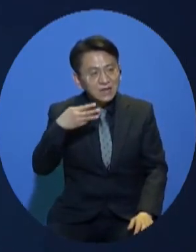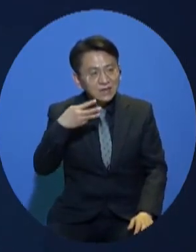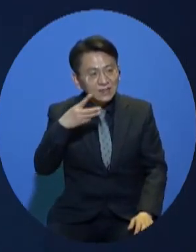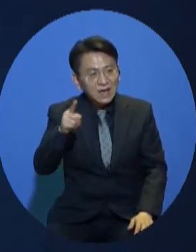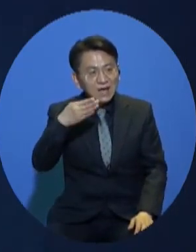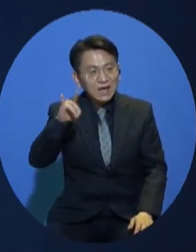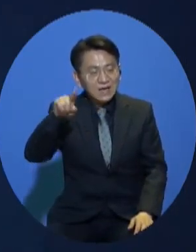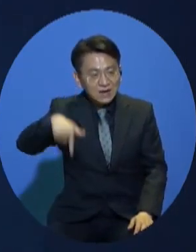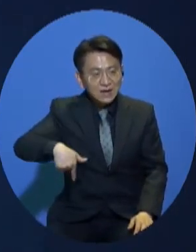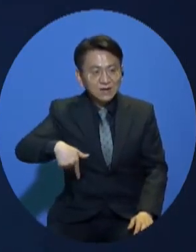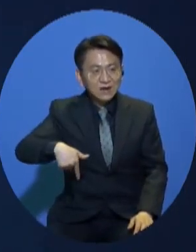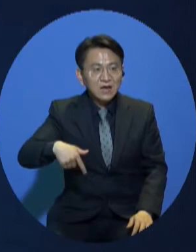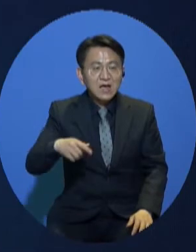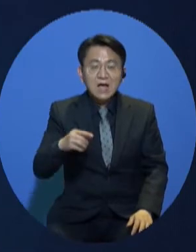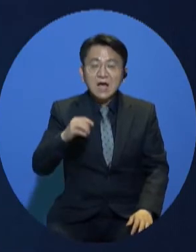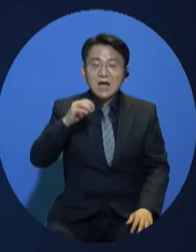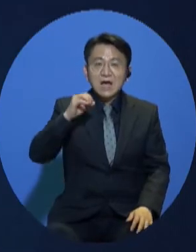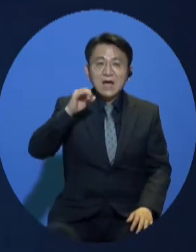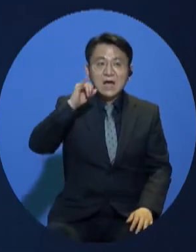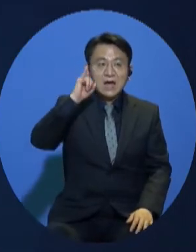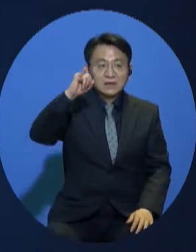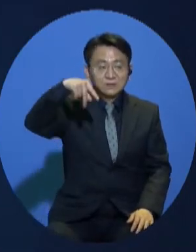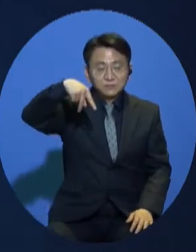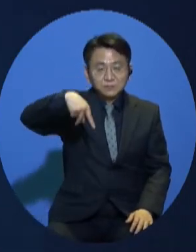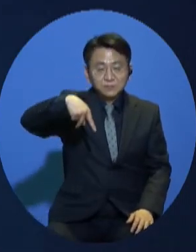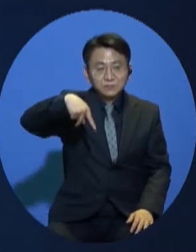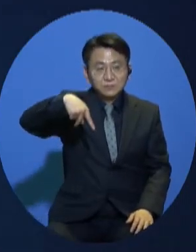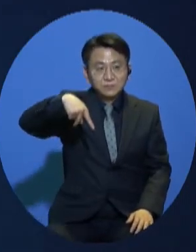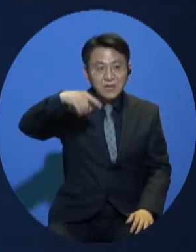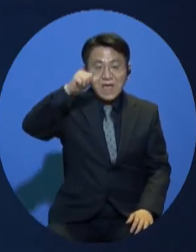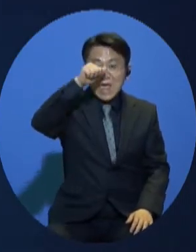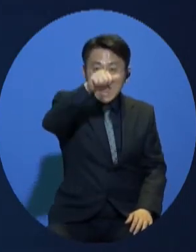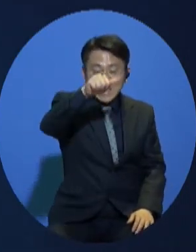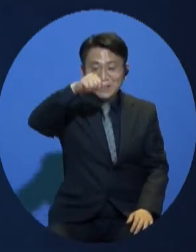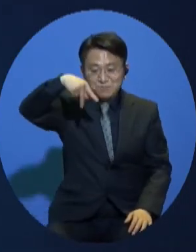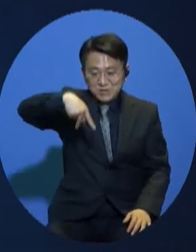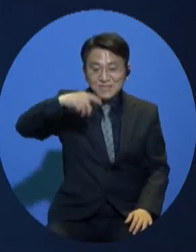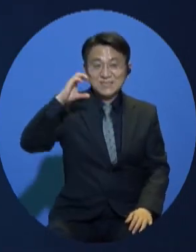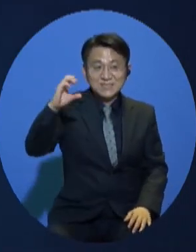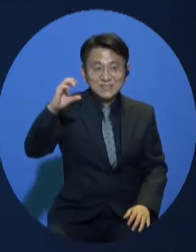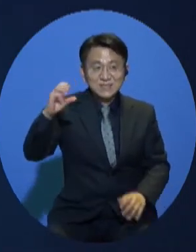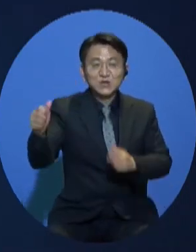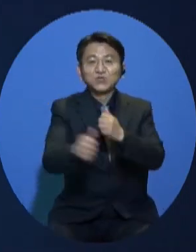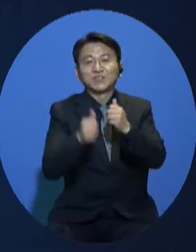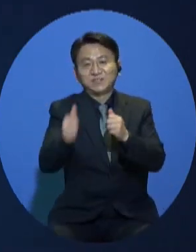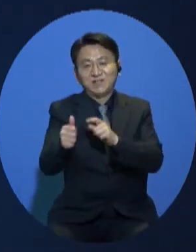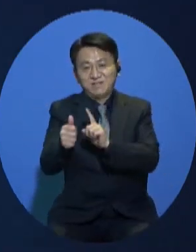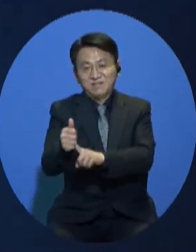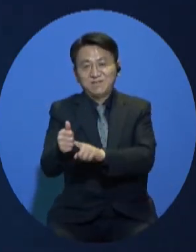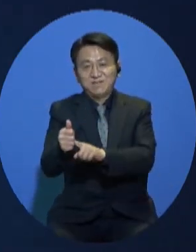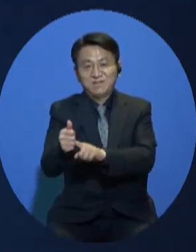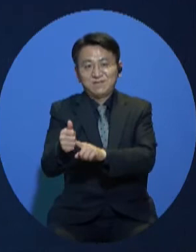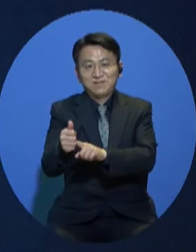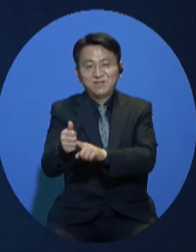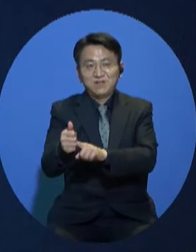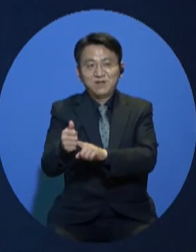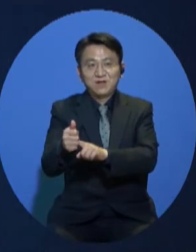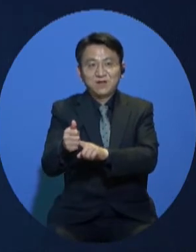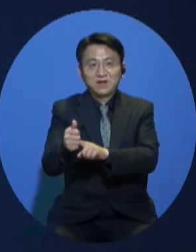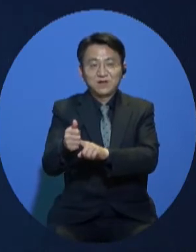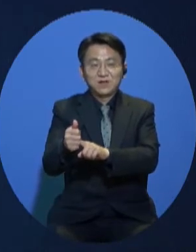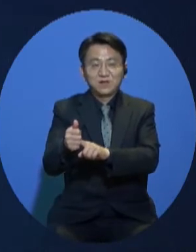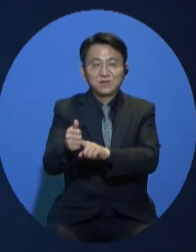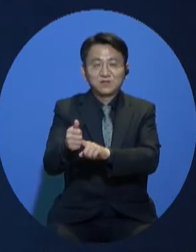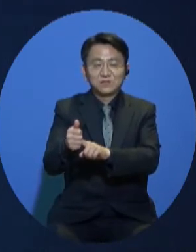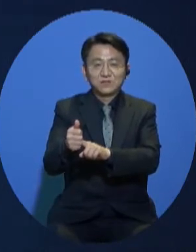패럴림픽 위원회 CEO신데요. 2018 평창동계 패럴림픽의 유산 인 에이시아라는 주제로 또 발표를 준비를